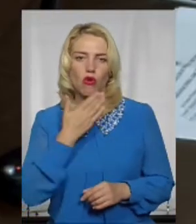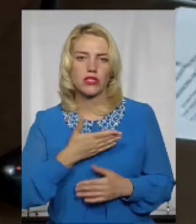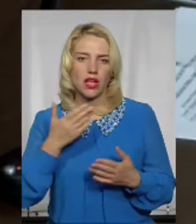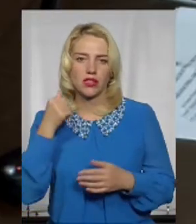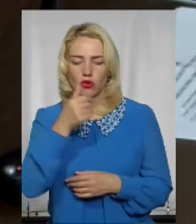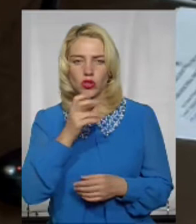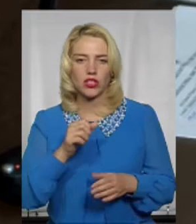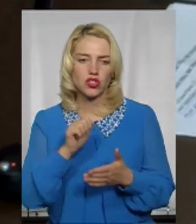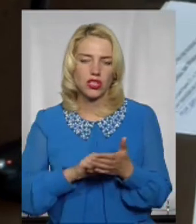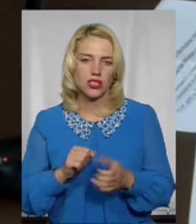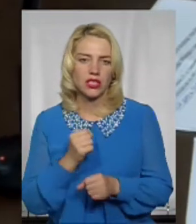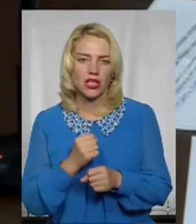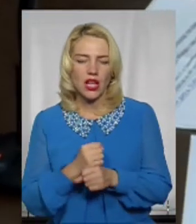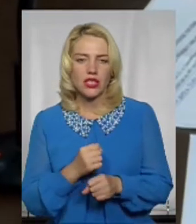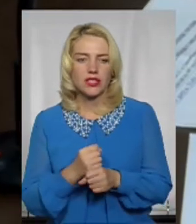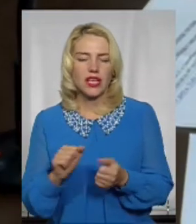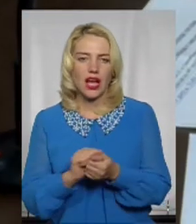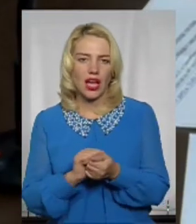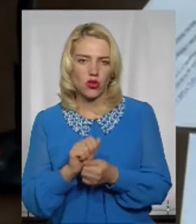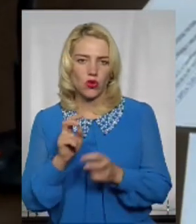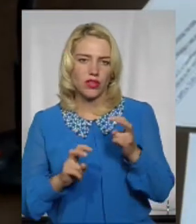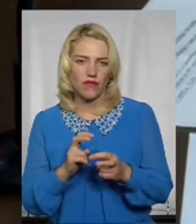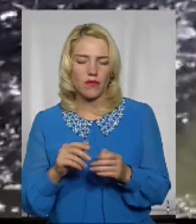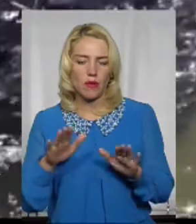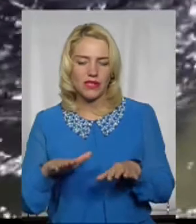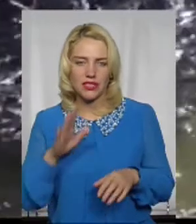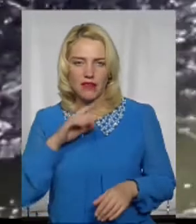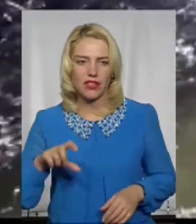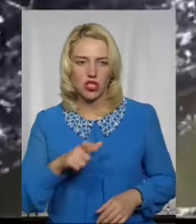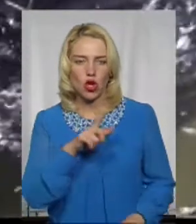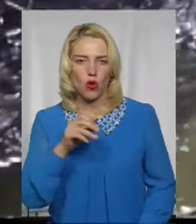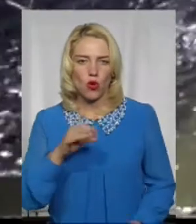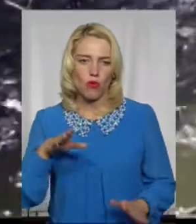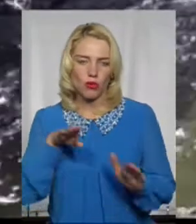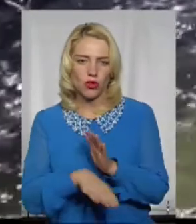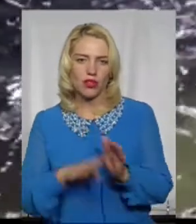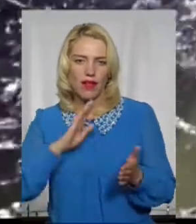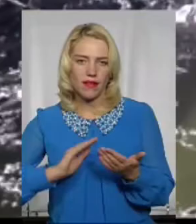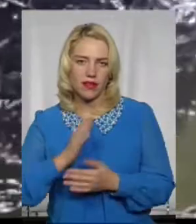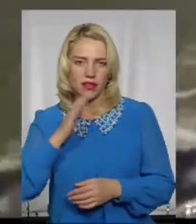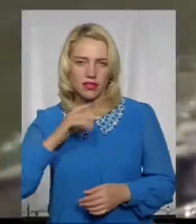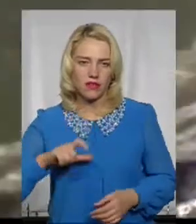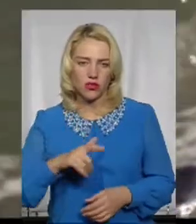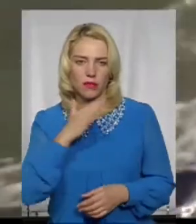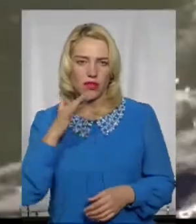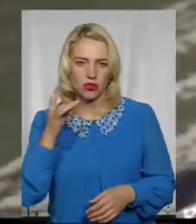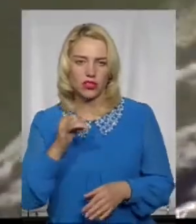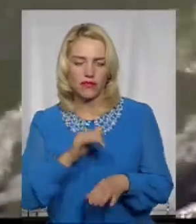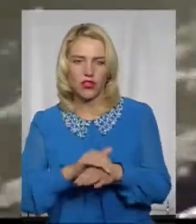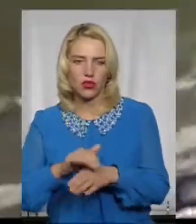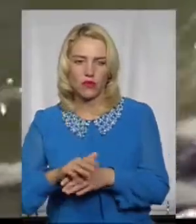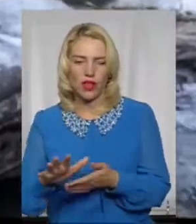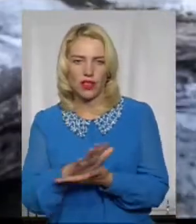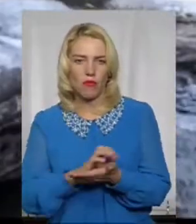через діяльність паперової фабрики у місцевій річці Хомора погіршилася якість води, неодноразово тут фіксували мор